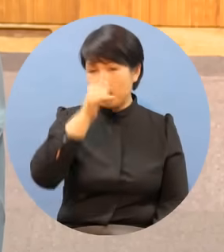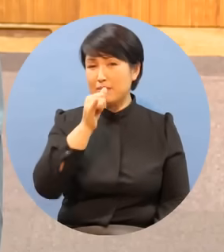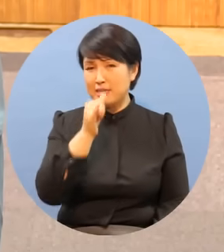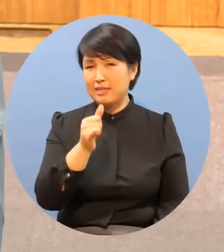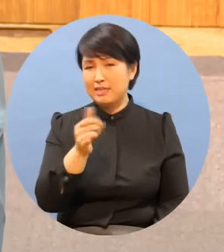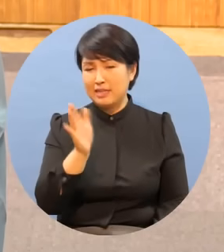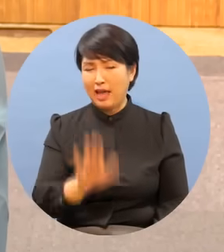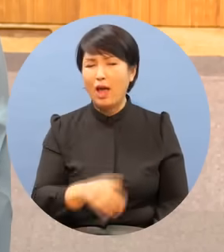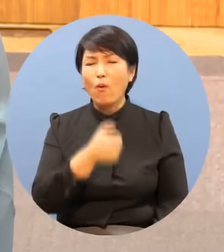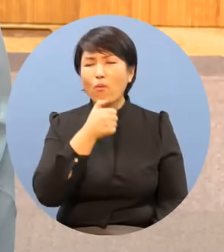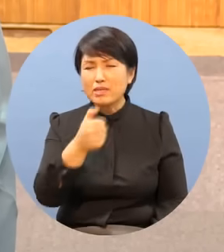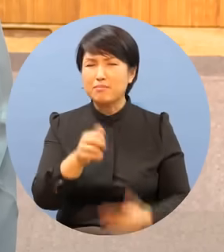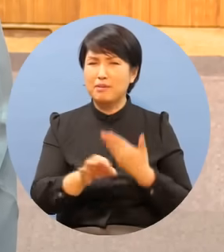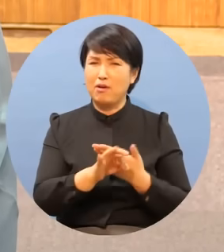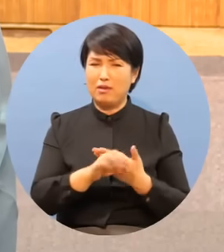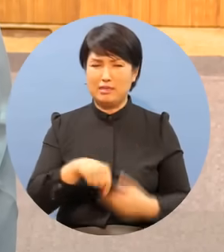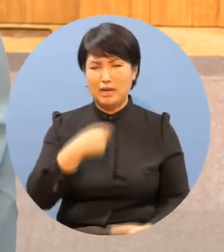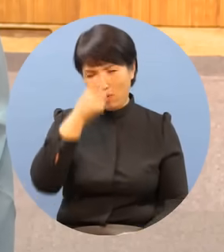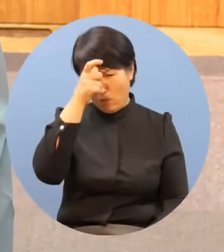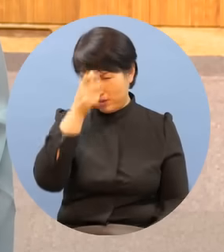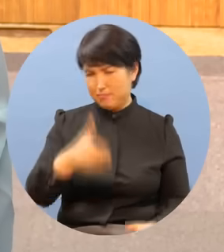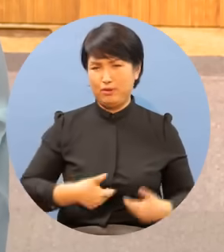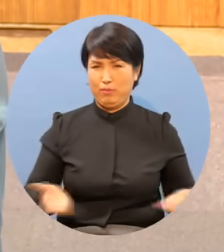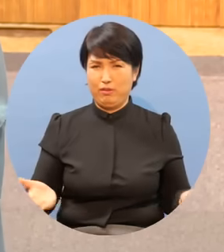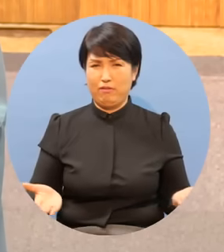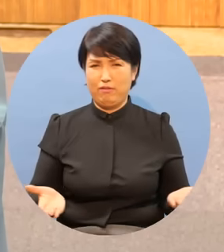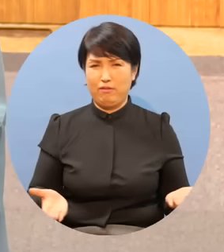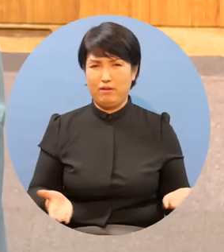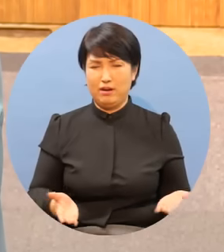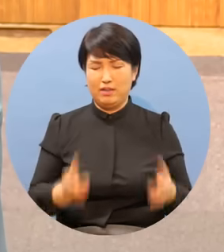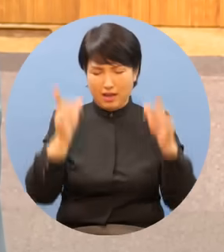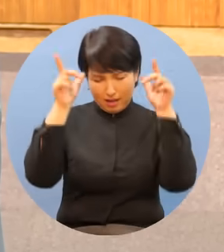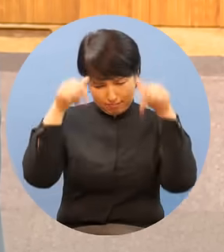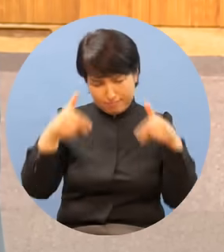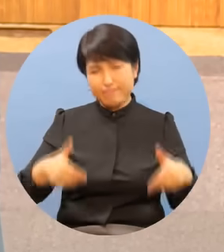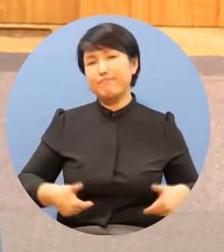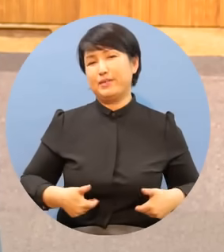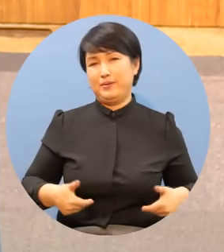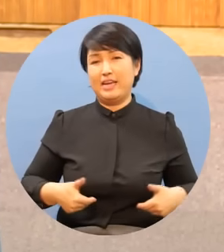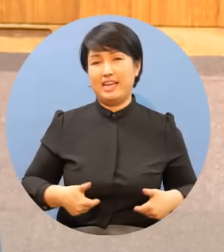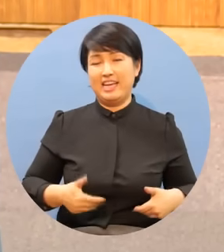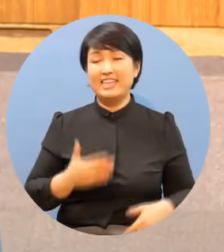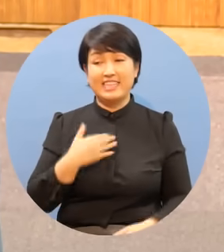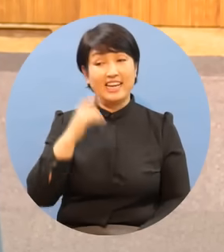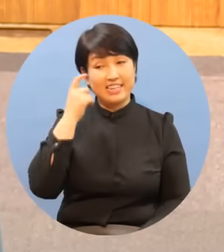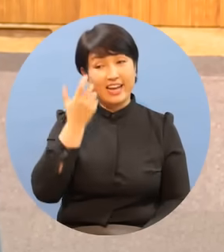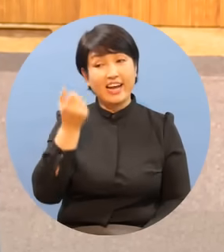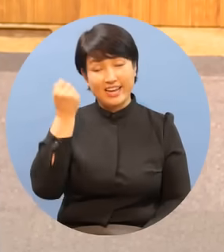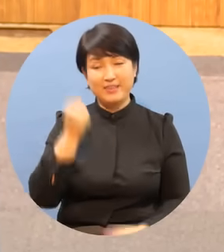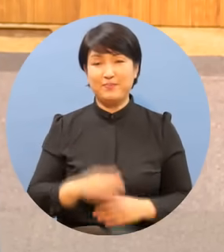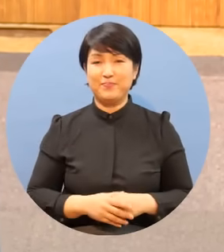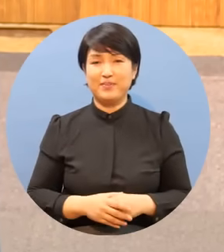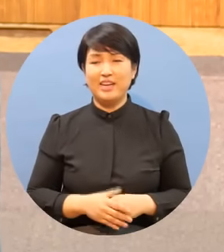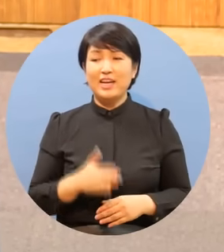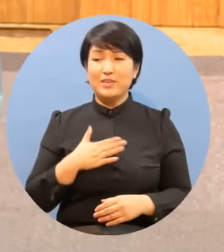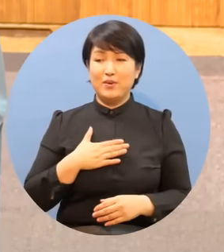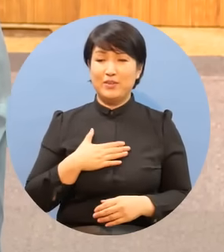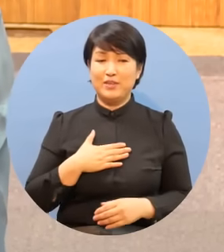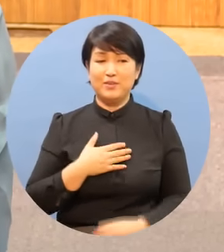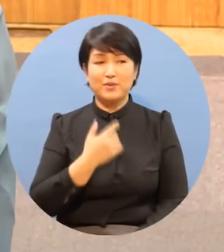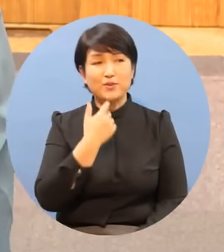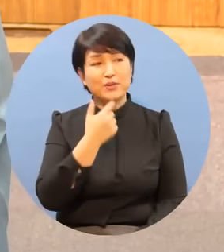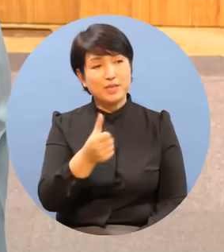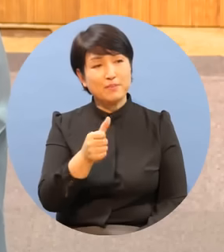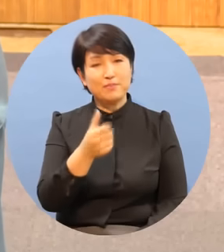50이 넘었으면 오기 부릴 때가 아니고 숙여주는 게 필요하지 않느냐. 제 의견은 그래요. 저는